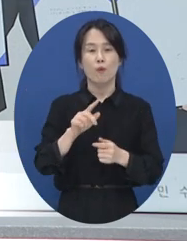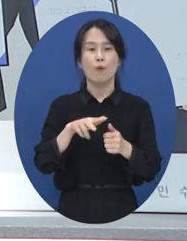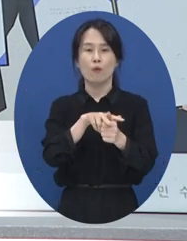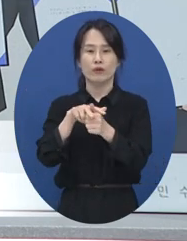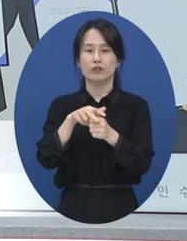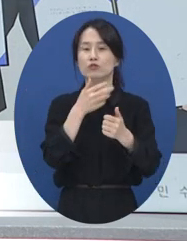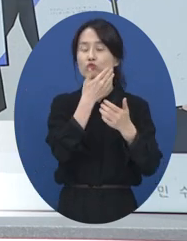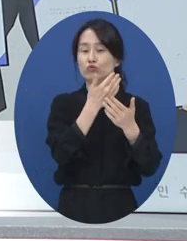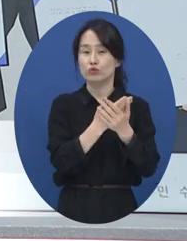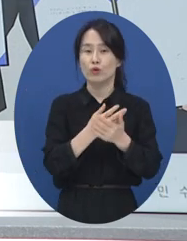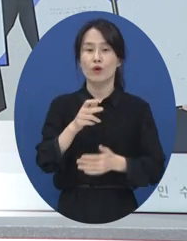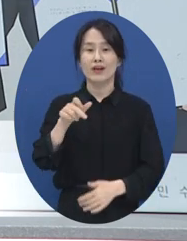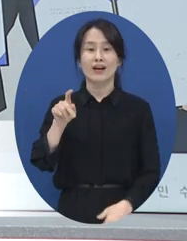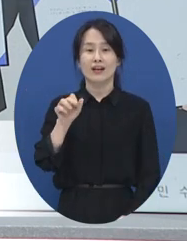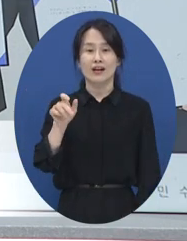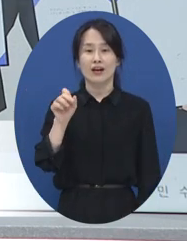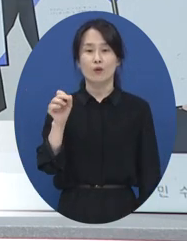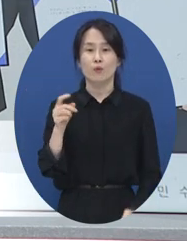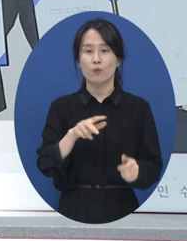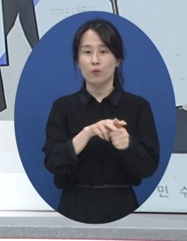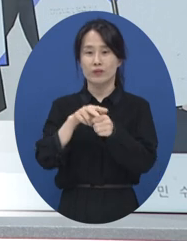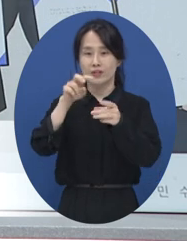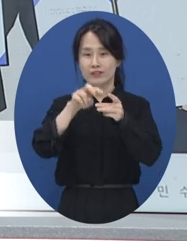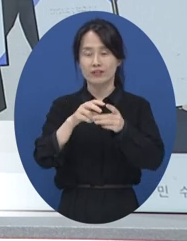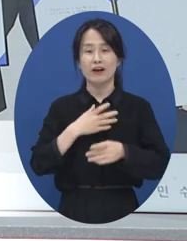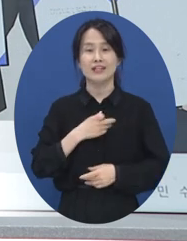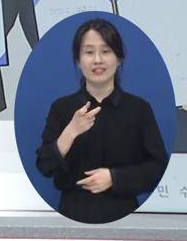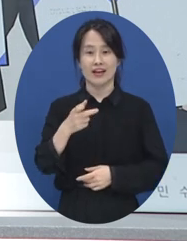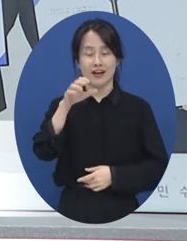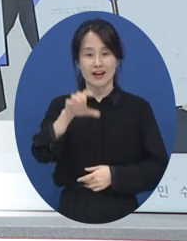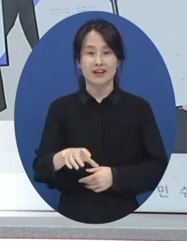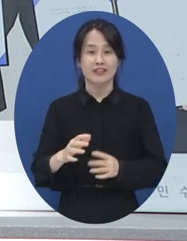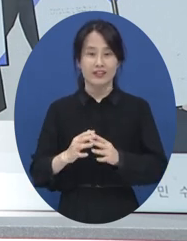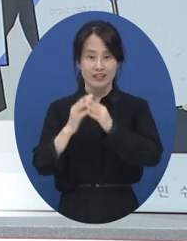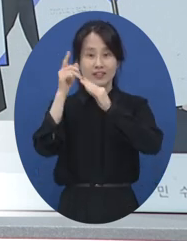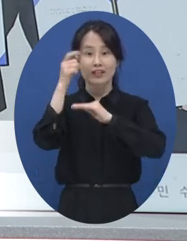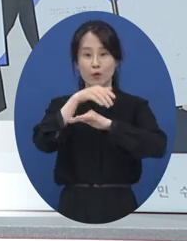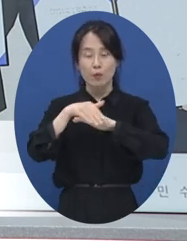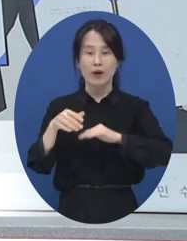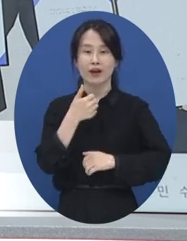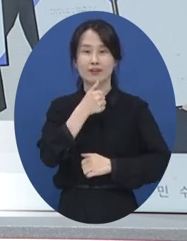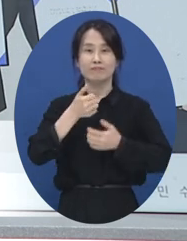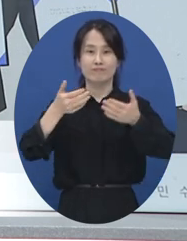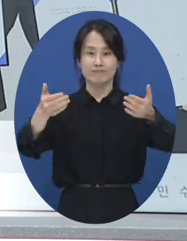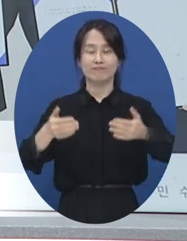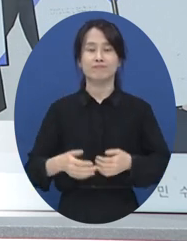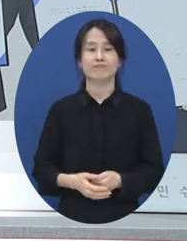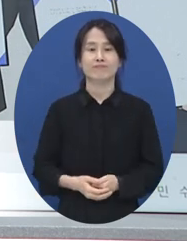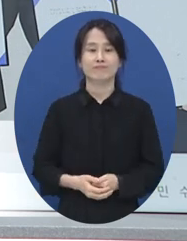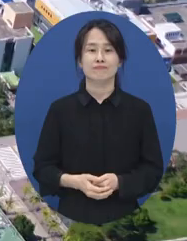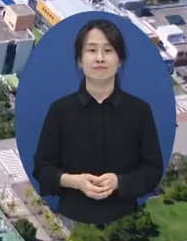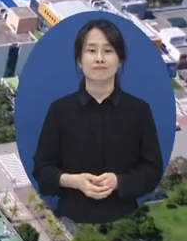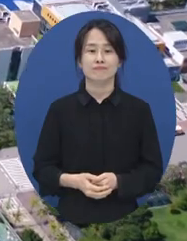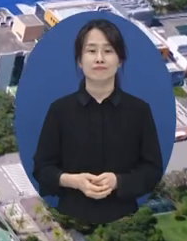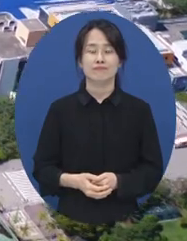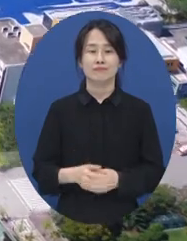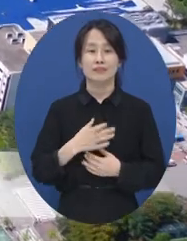인데요 카카오의 첫 데이터 센터가 안산에 둥지를 됩니다 리포트 함께 보시죠